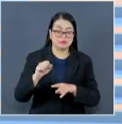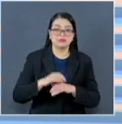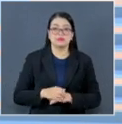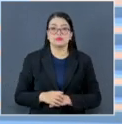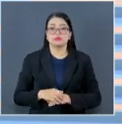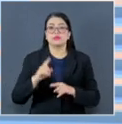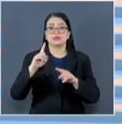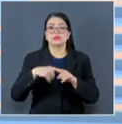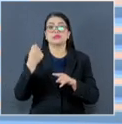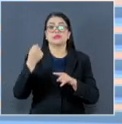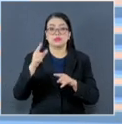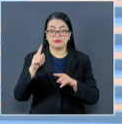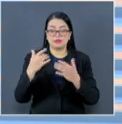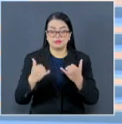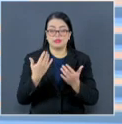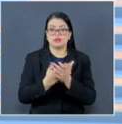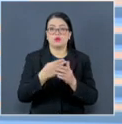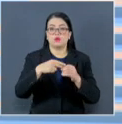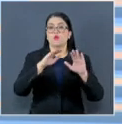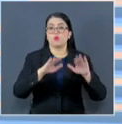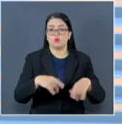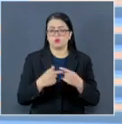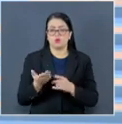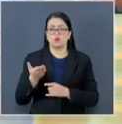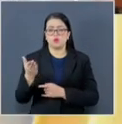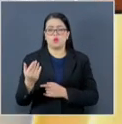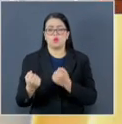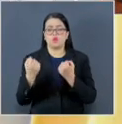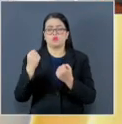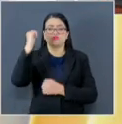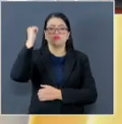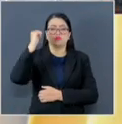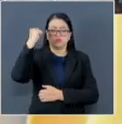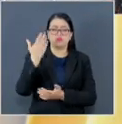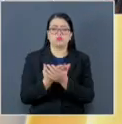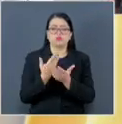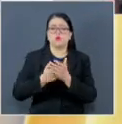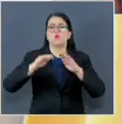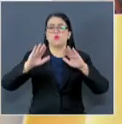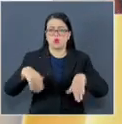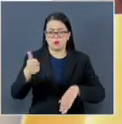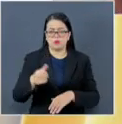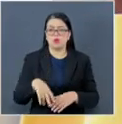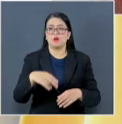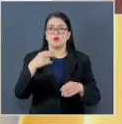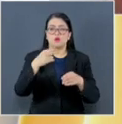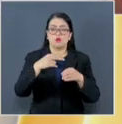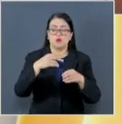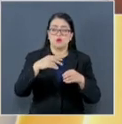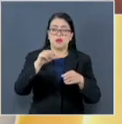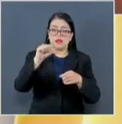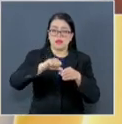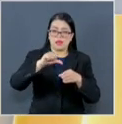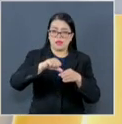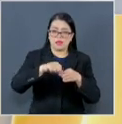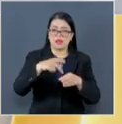ยสารสาธารณะค่ะเขามารวมตัวกันร้องกระทรวงพลังงานค่ะบอกว่าลดราคาได้ไหม NGV อ่ะขอถูกลงกว่านี้หน่อยเพ